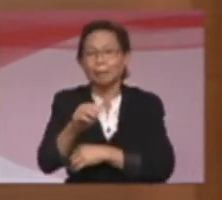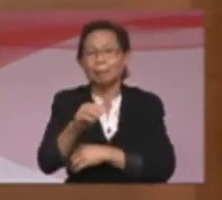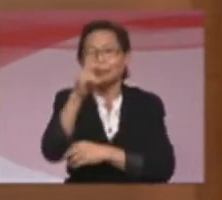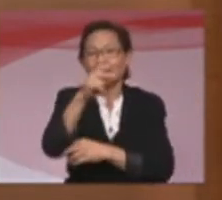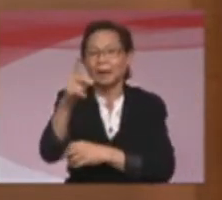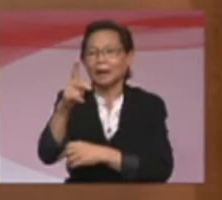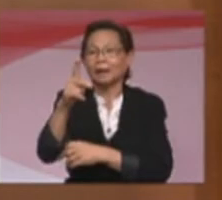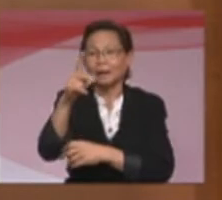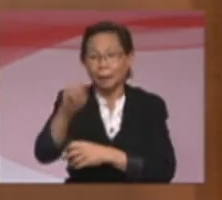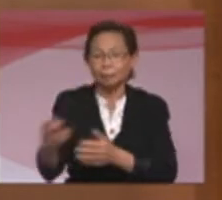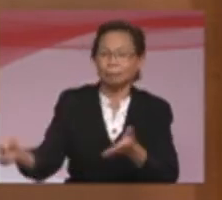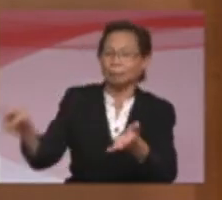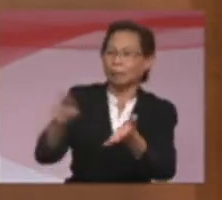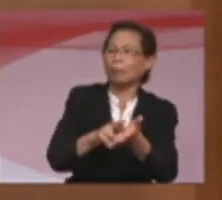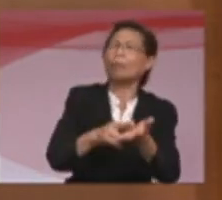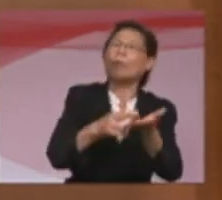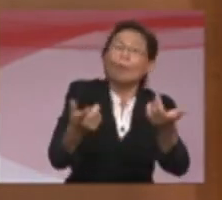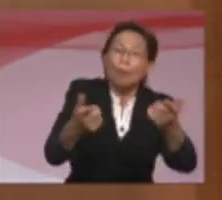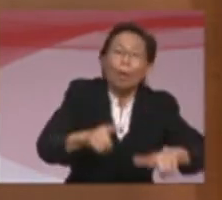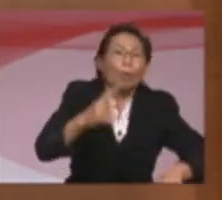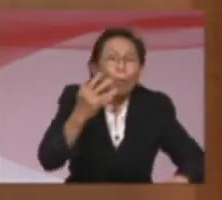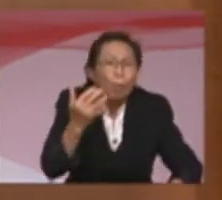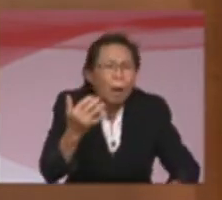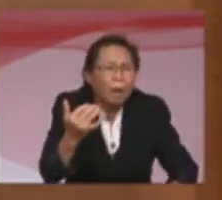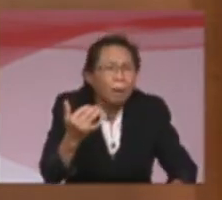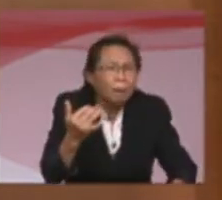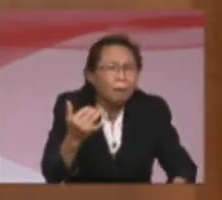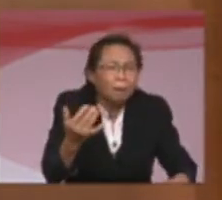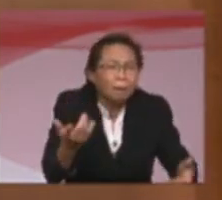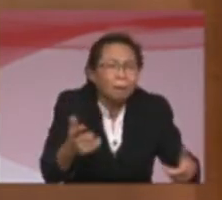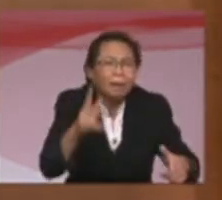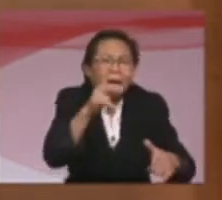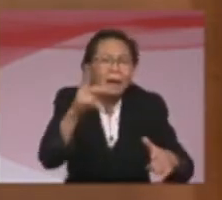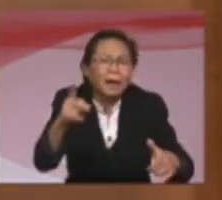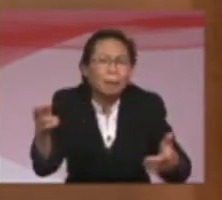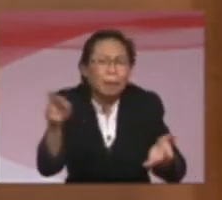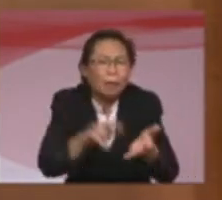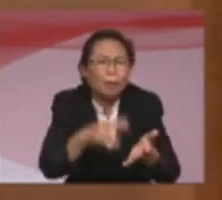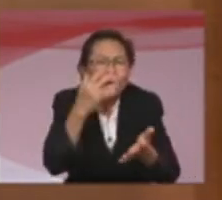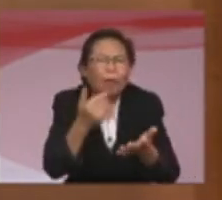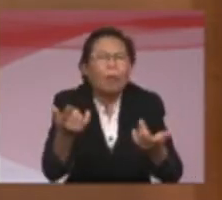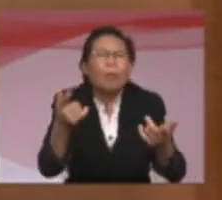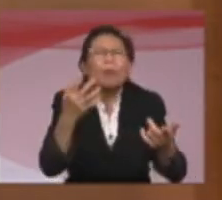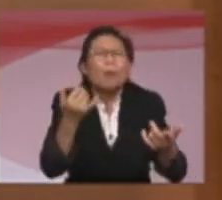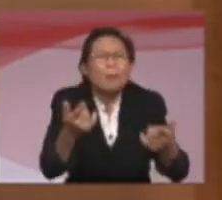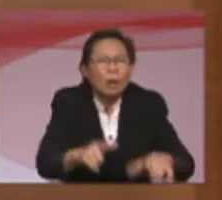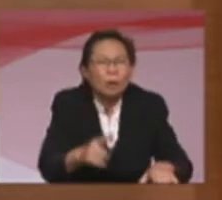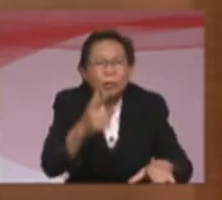bahawa perkara ini berlaku kerana kurangnya